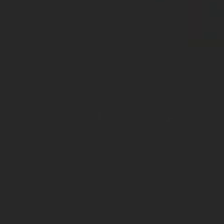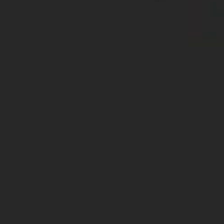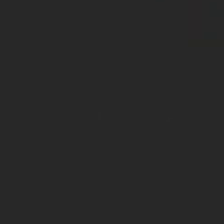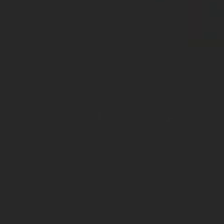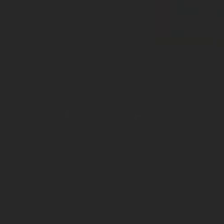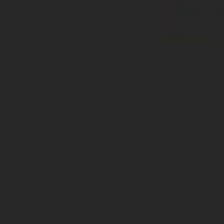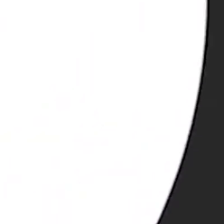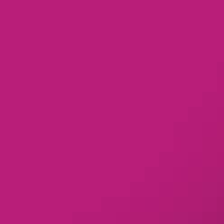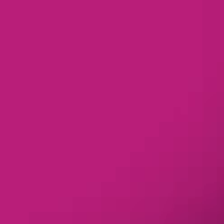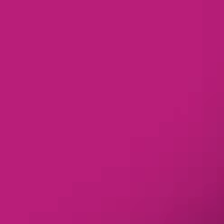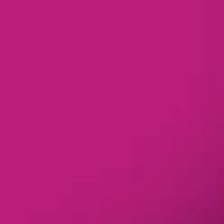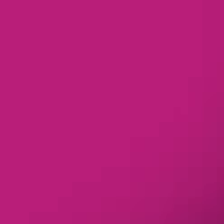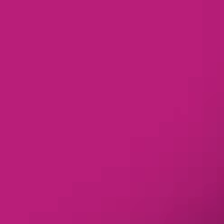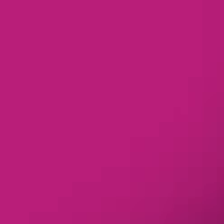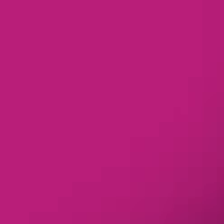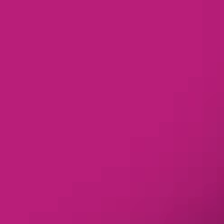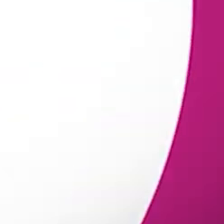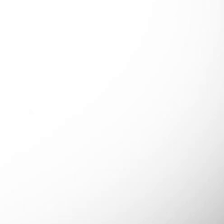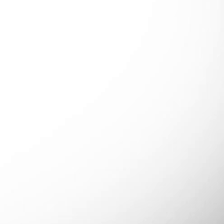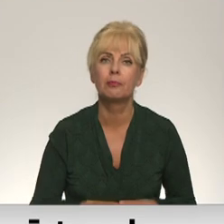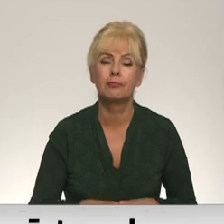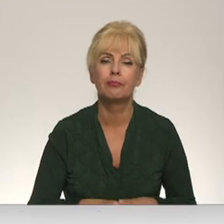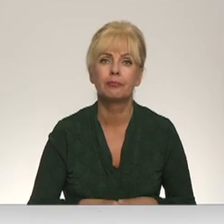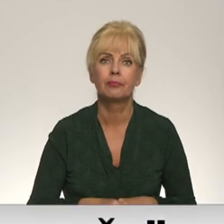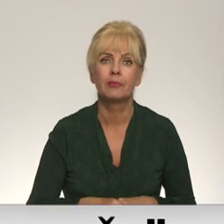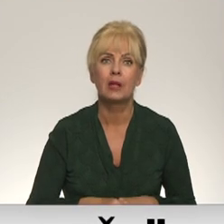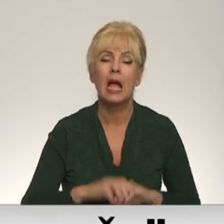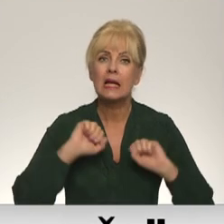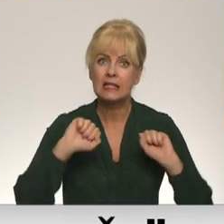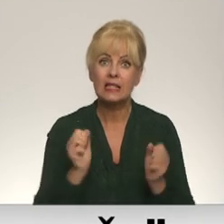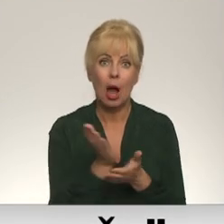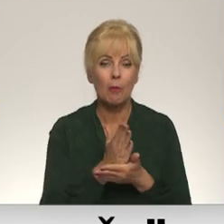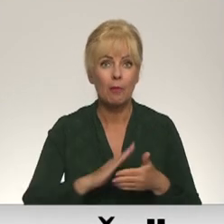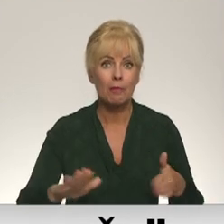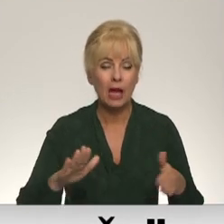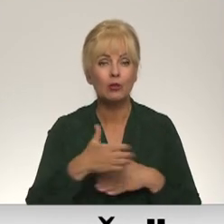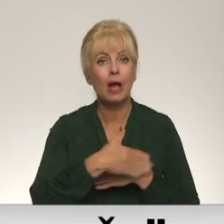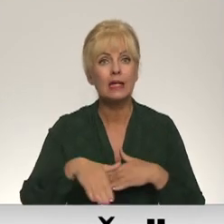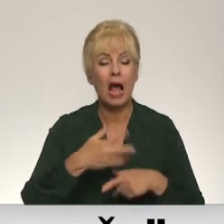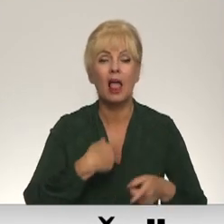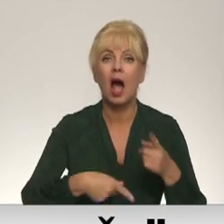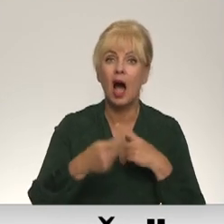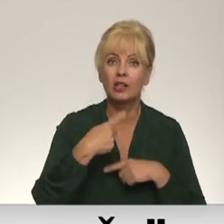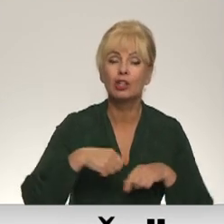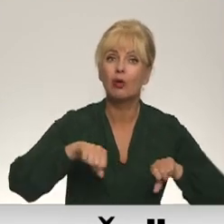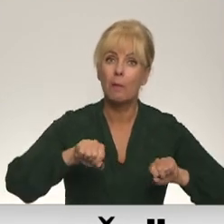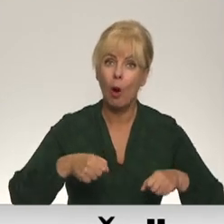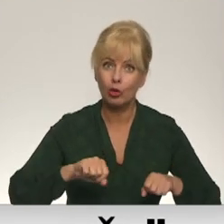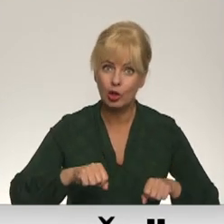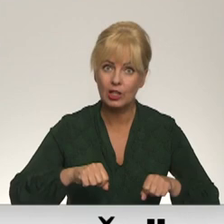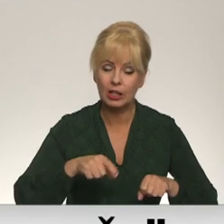Re, viss ēters ir te! Ziemai beidzoties uz ielām pamazām atgriežas